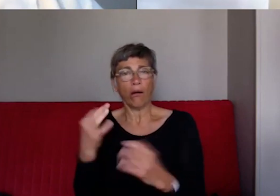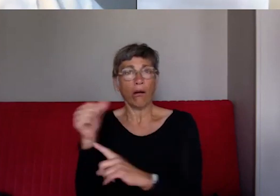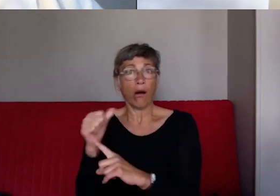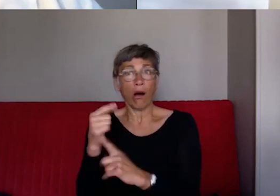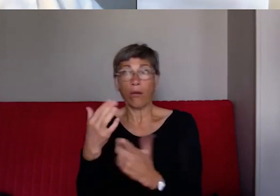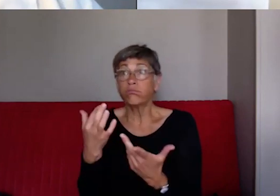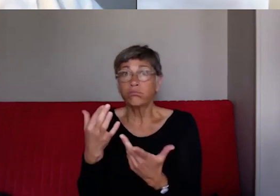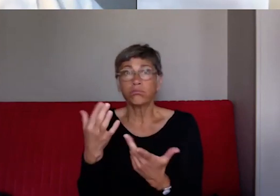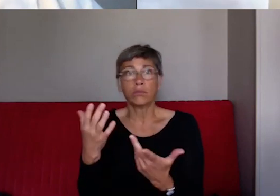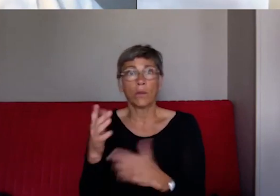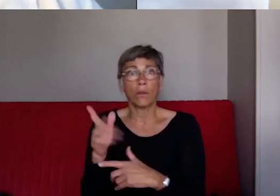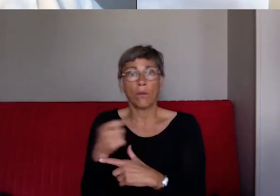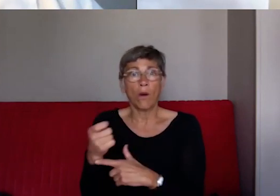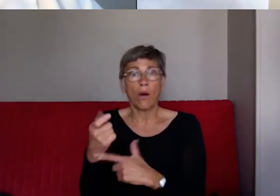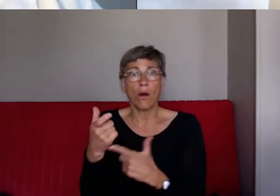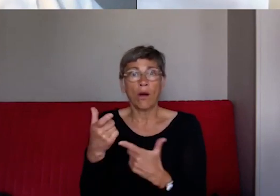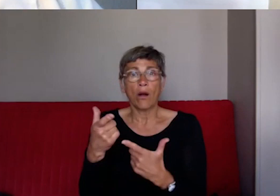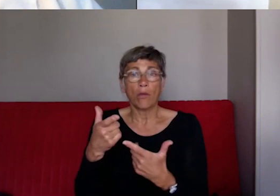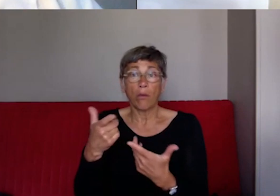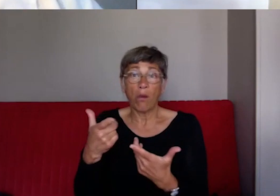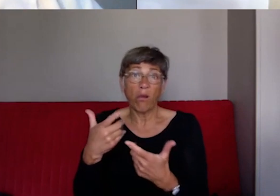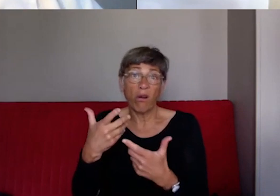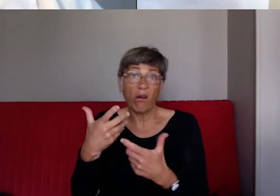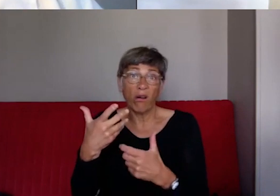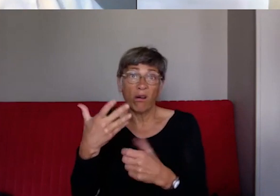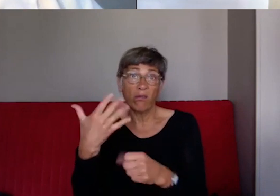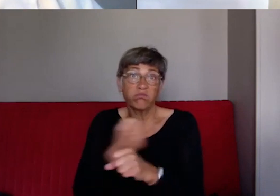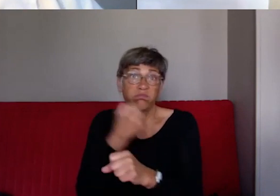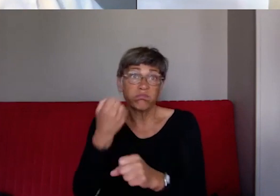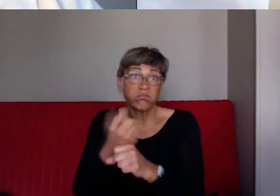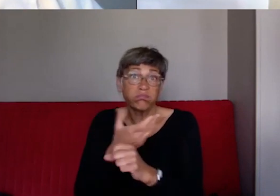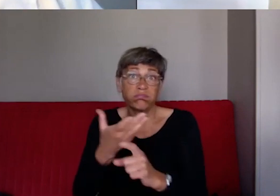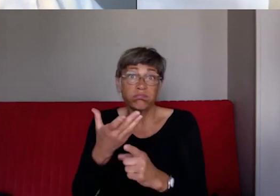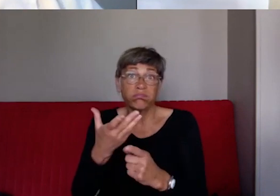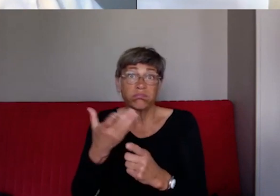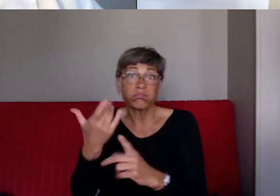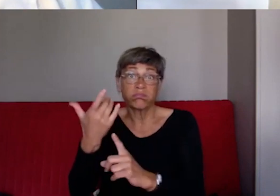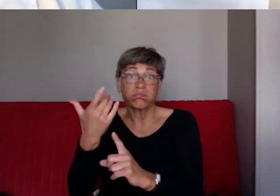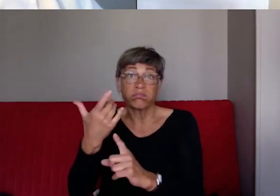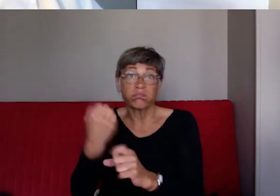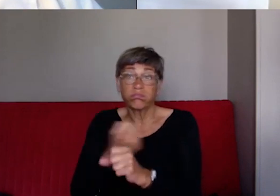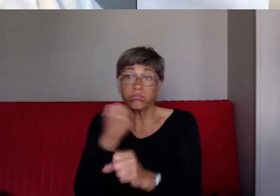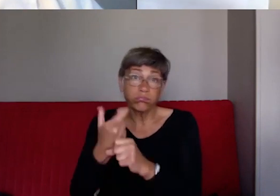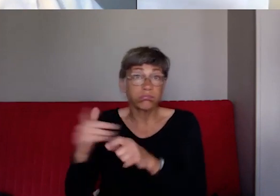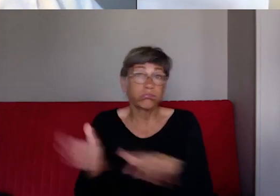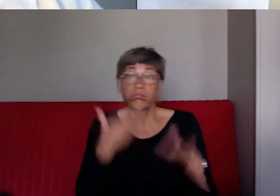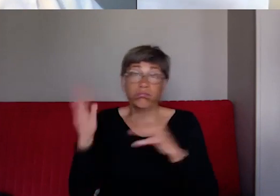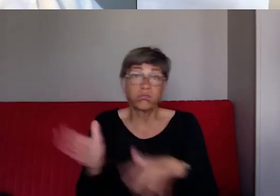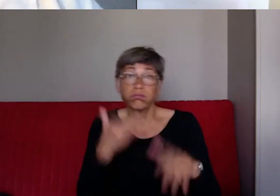aurait dû mettre des vis dans des sachets, hein, il était destiné à ce genre de travail.